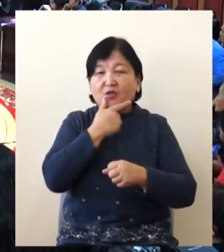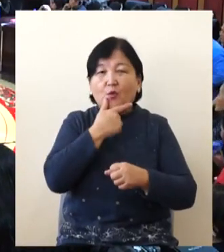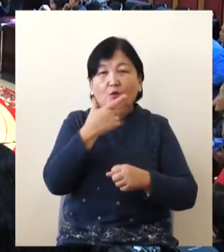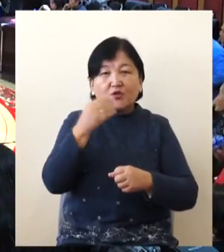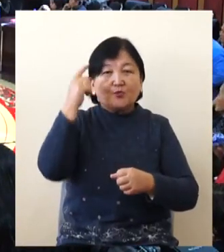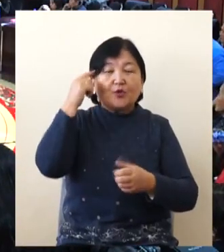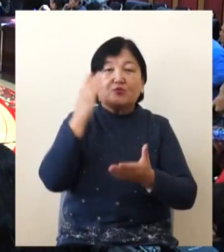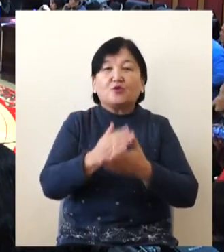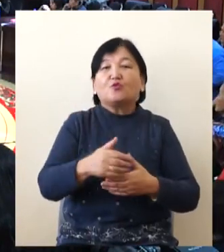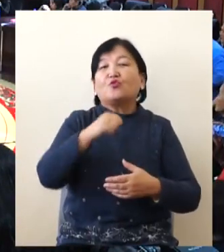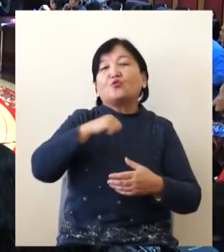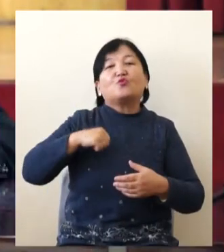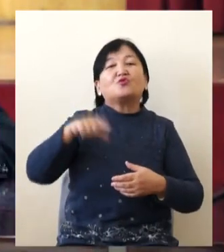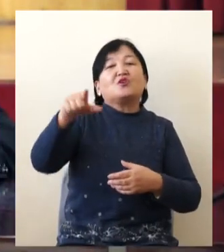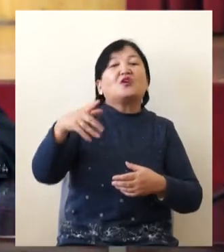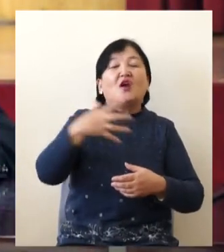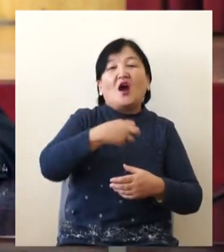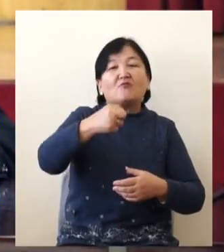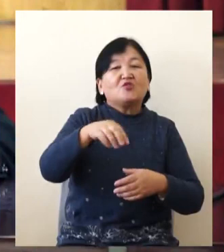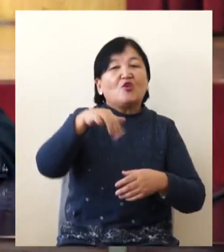Өөрөө өөрсдөө ч авч чадахгүй болсон биш.